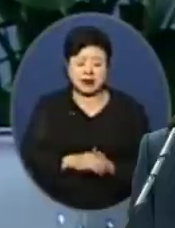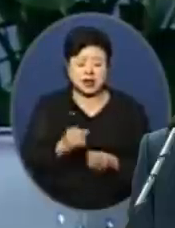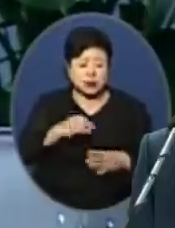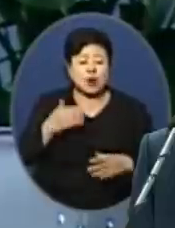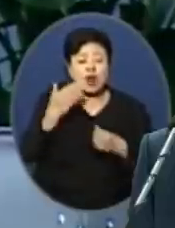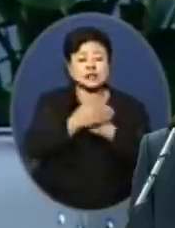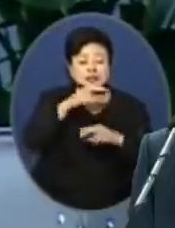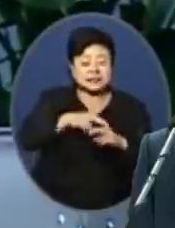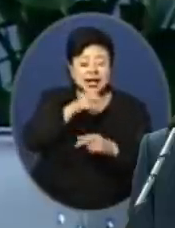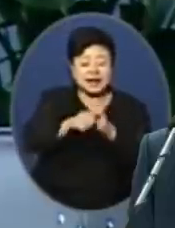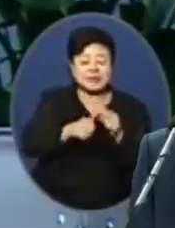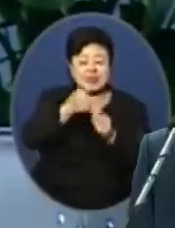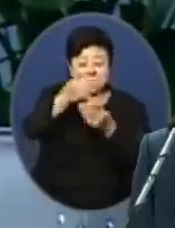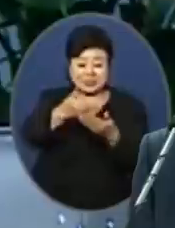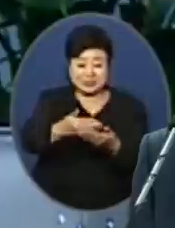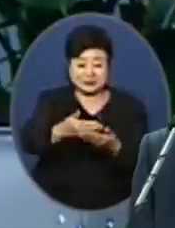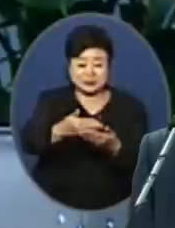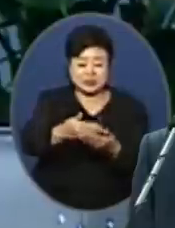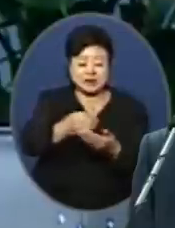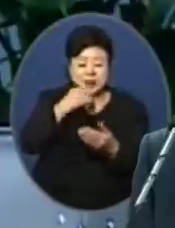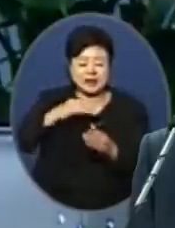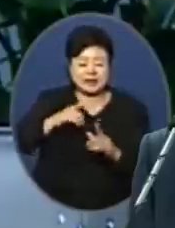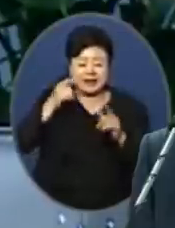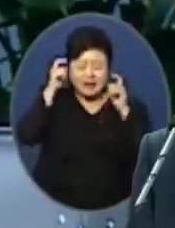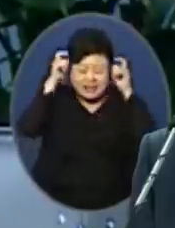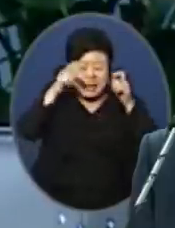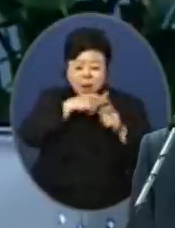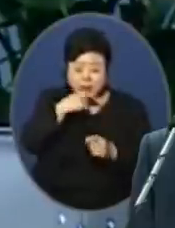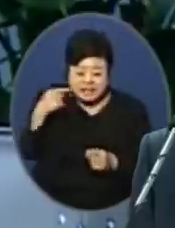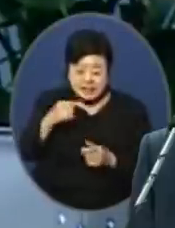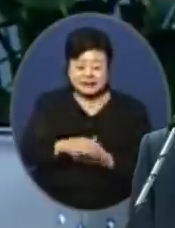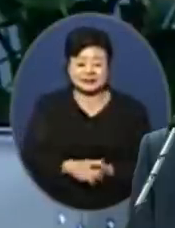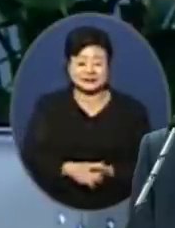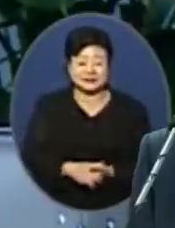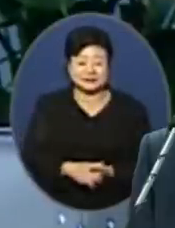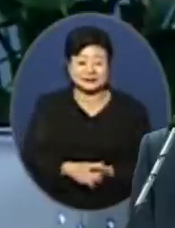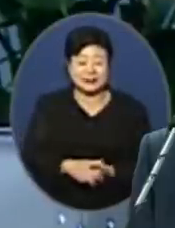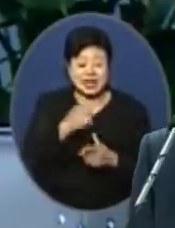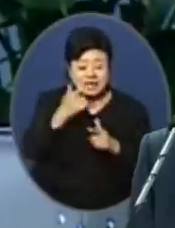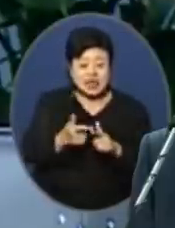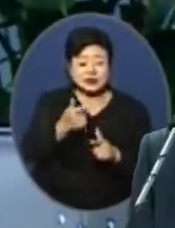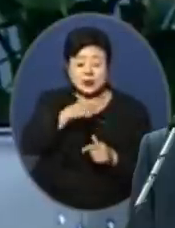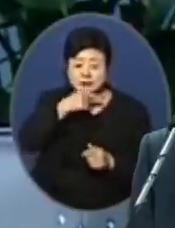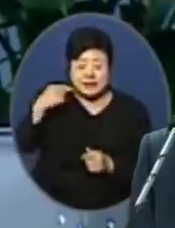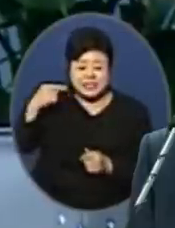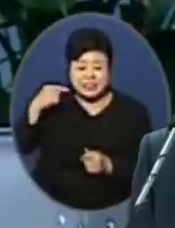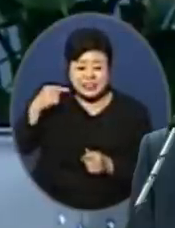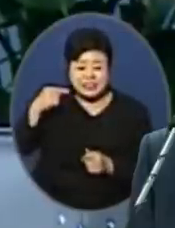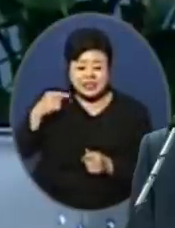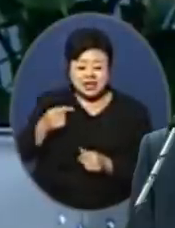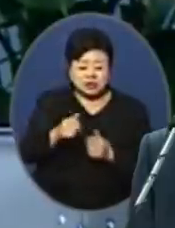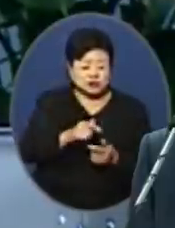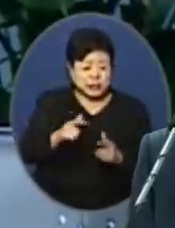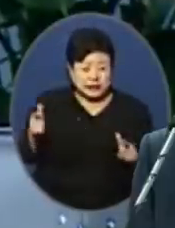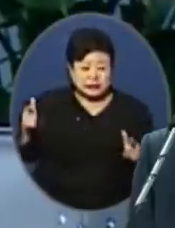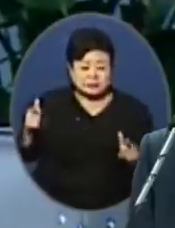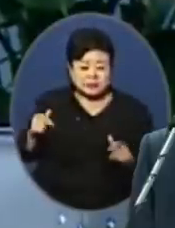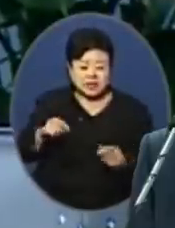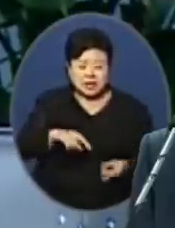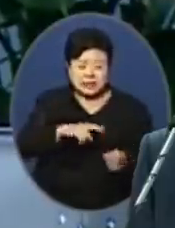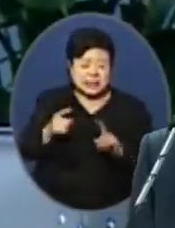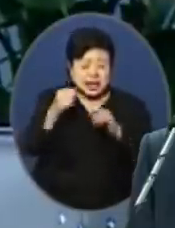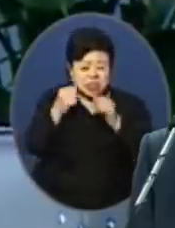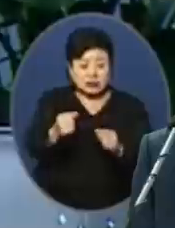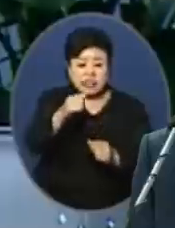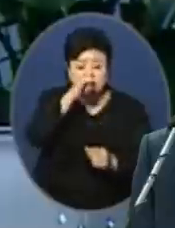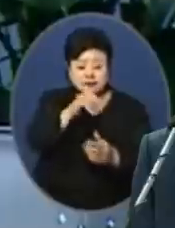놀라운 은사를 하나님께 받은 것이 유월절 어린 양의 피인 것입니다. 예수님의 피가 죽지 않았습니다. 살아서